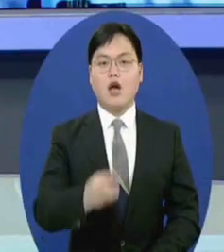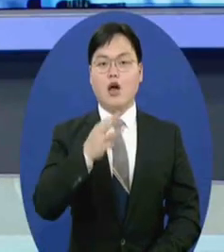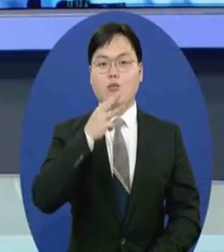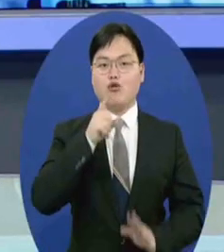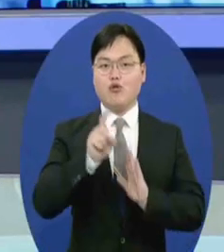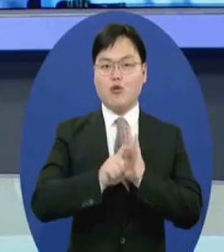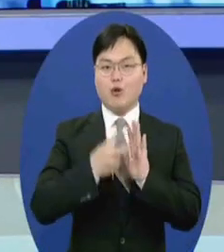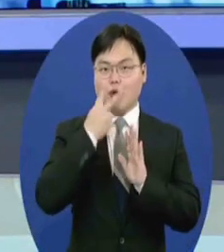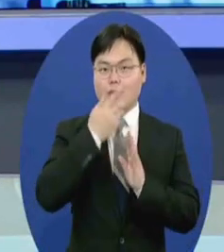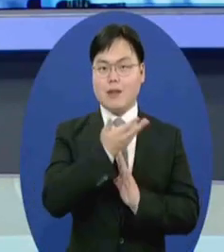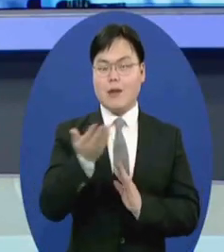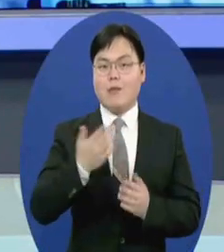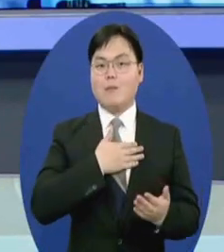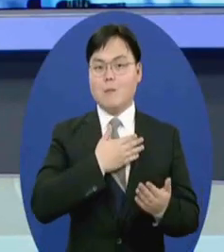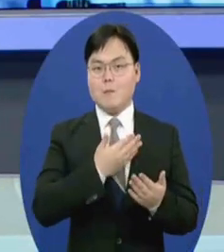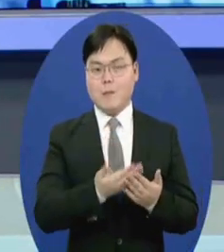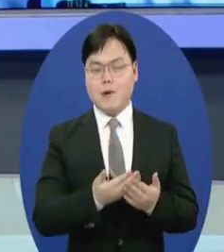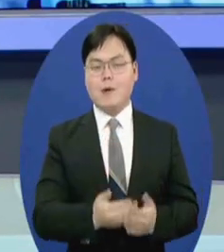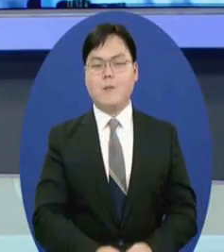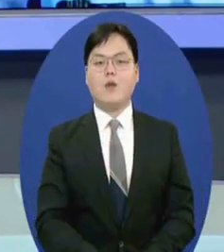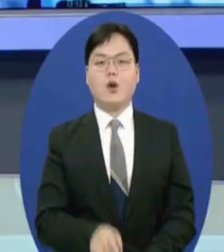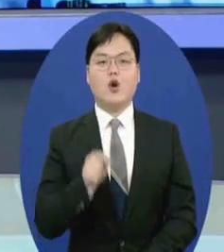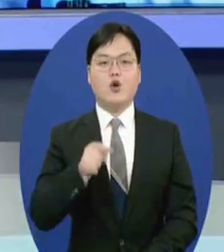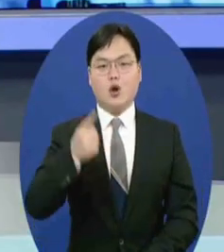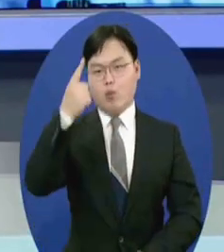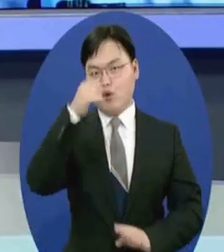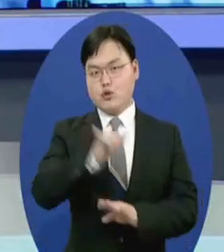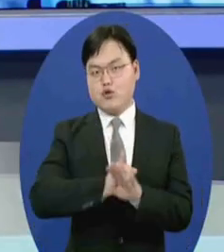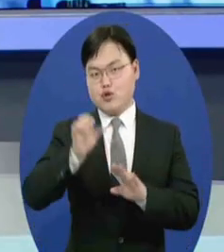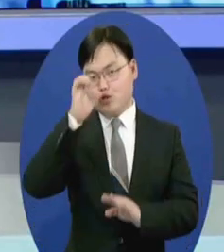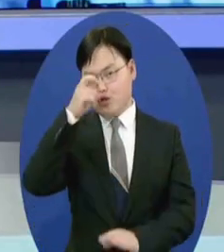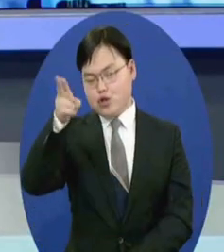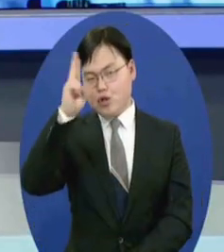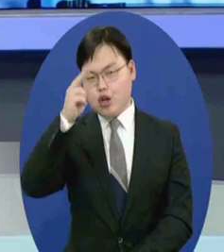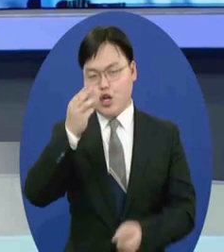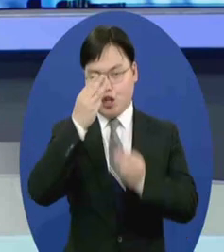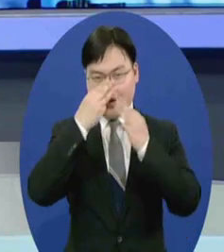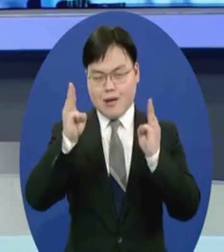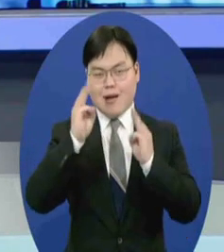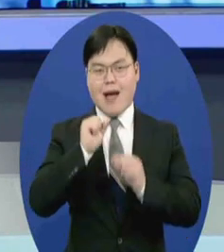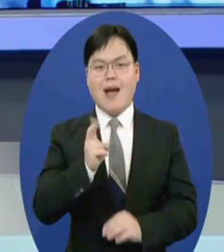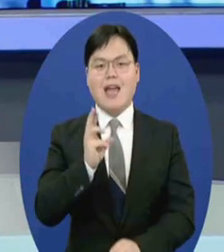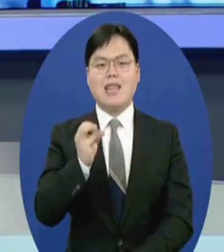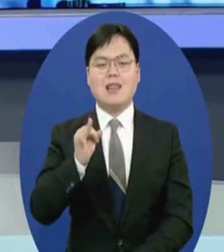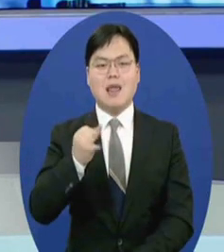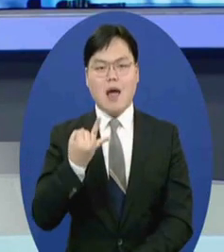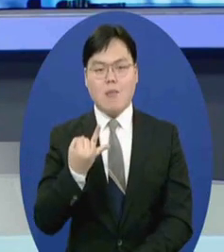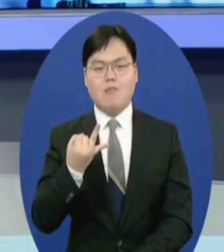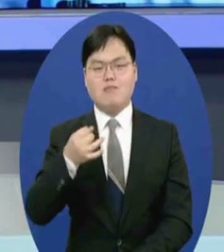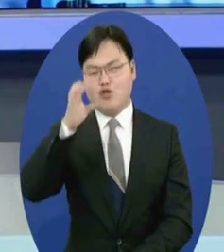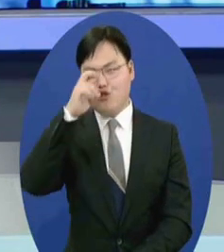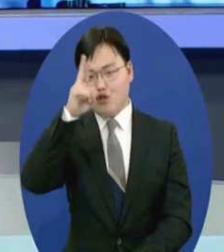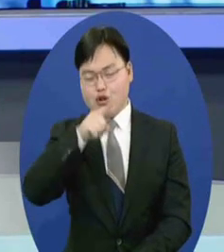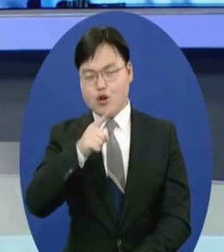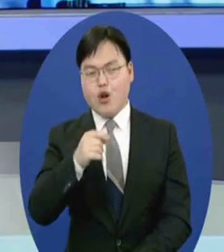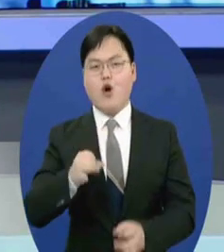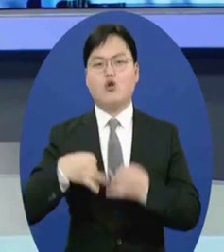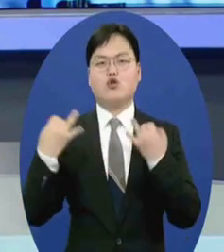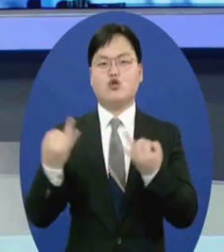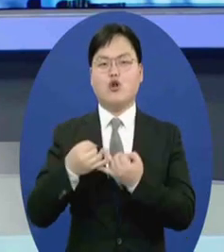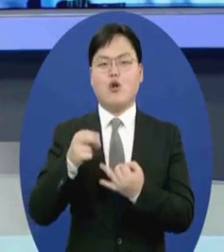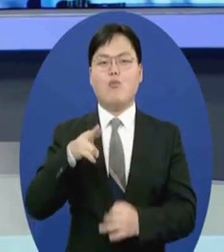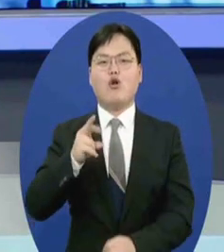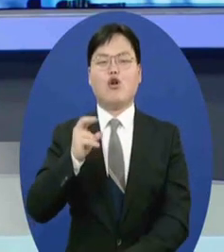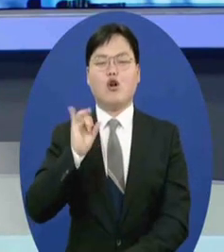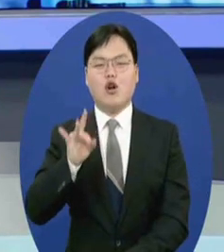Манай мэдээллийн хөтөлбөрийн сонгоо үзэгч бидэнтэй хамт байгаа танд баярлалаа. Өнөөдөр Монгол Улсын Ерөнхийлөгч Хүрэн Сэхэд Шинжлэх ухааны Академийн Ерөнхийлөгч Иргэдэл, мөн Улсын Ерөнхий прокурор